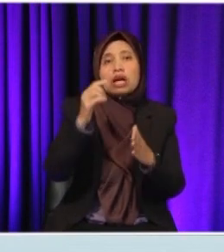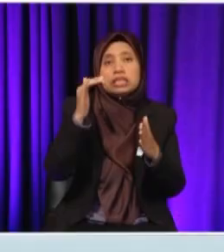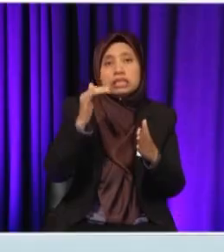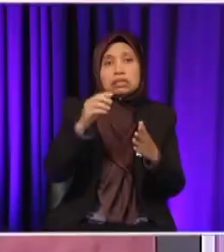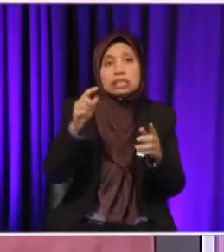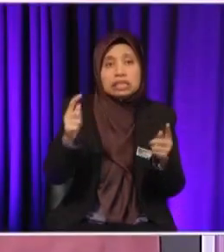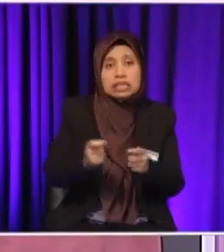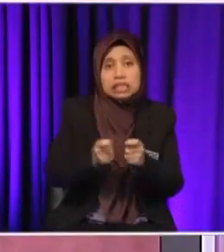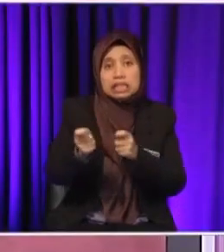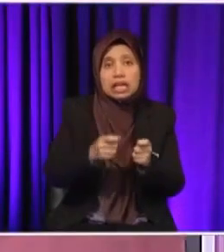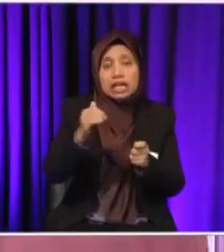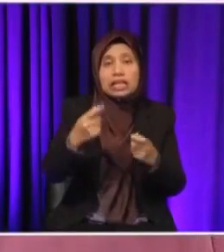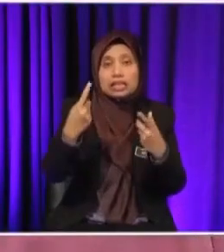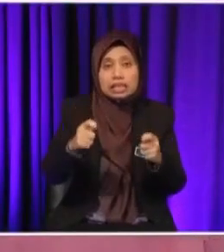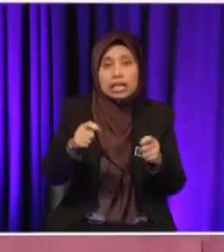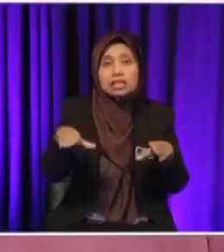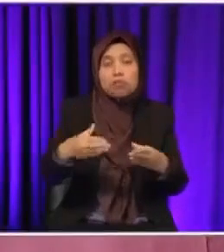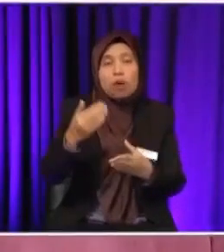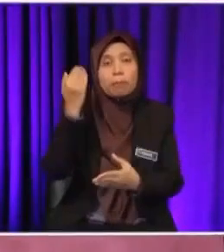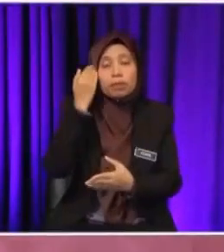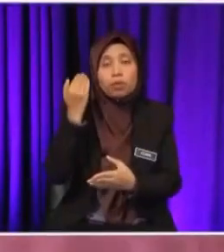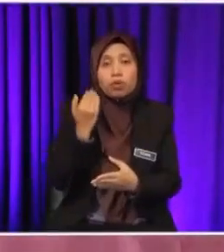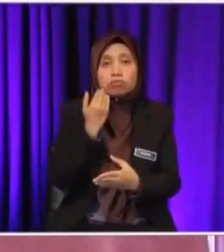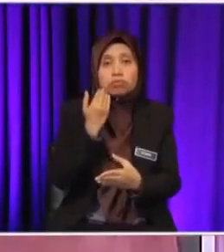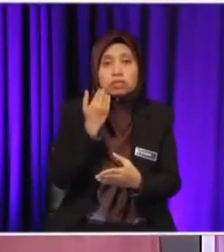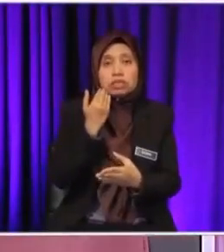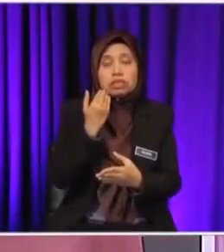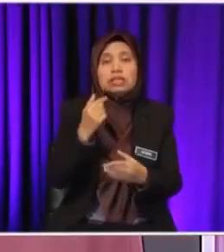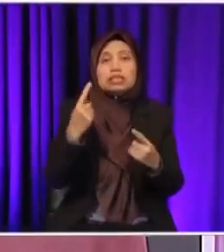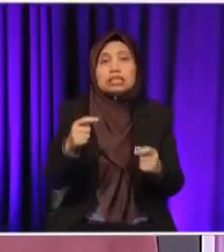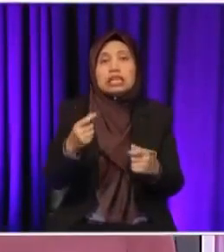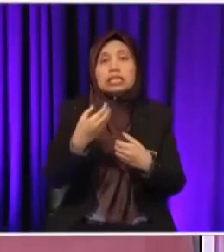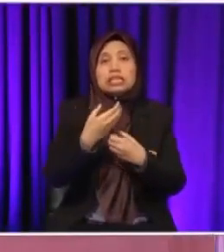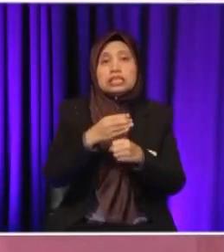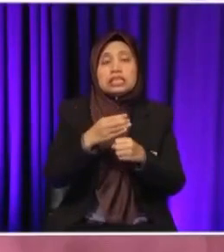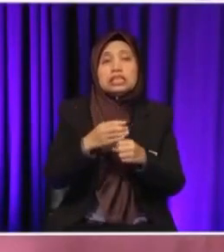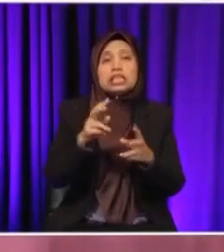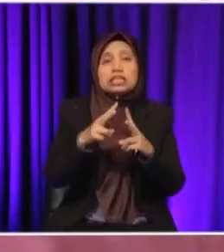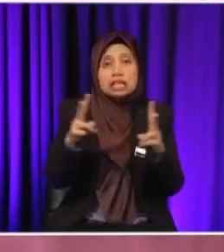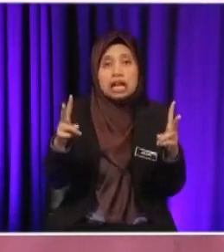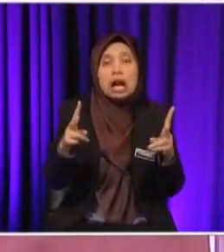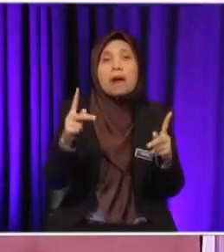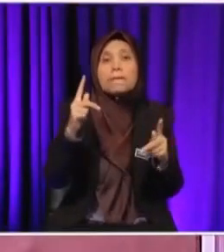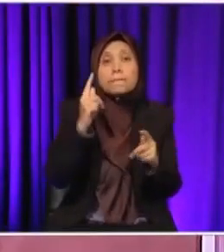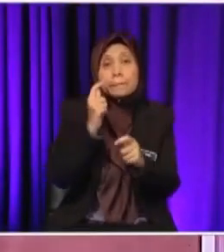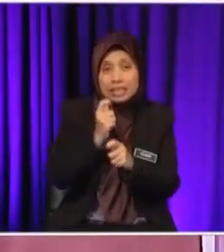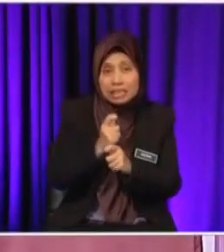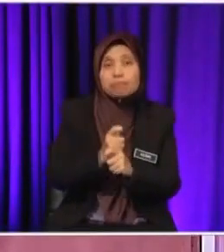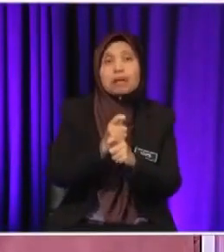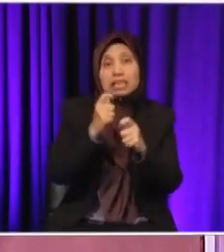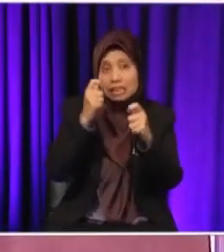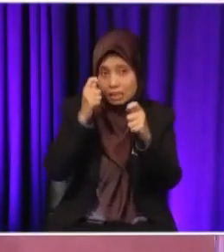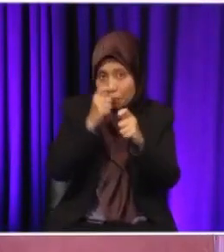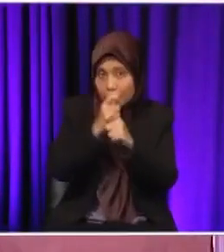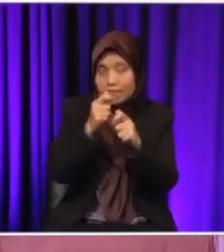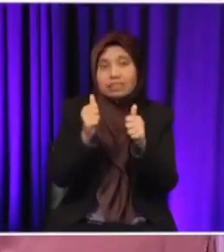telah dilakukan oleh peguam. Betullah apa yang dia cipta, yang dia cipta sangat bertepatan dengan peristiwa tersebut. Okey, ada